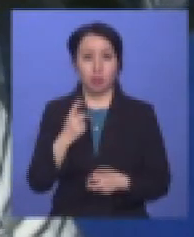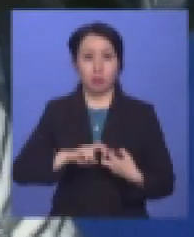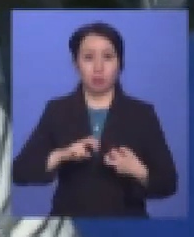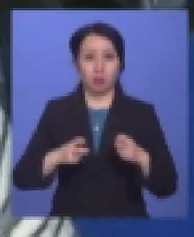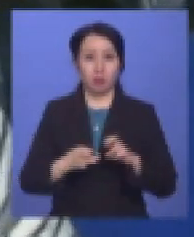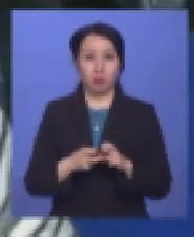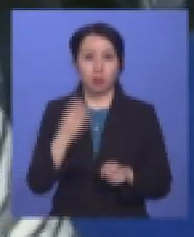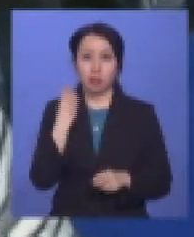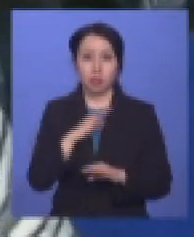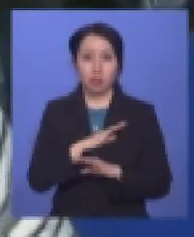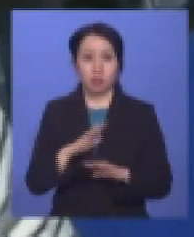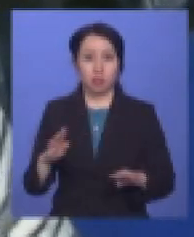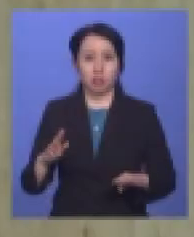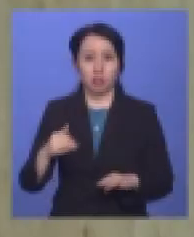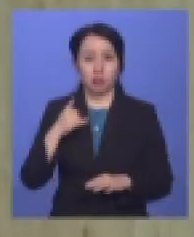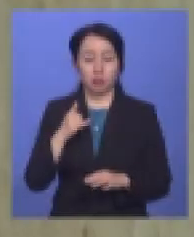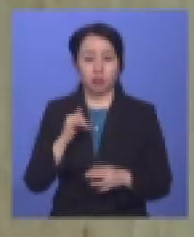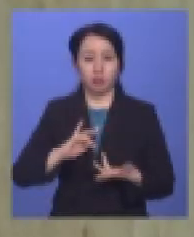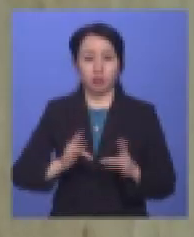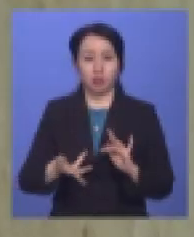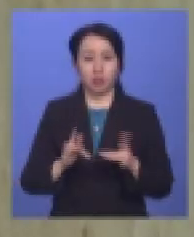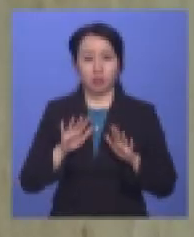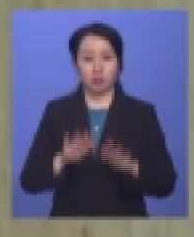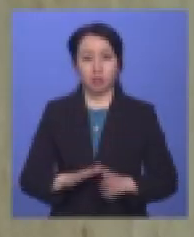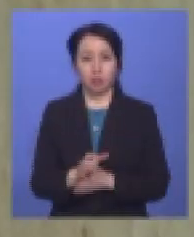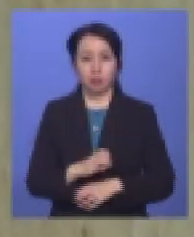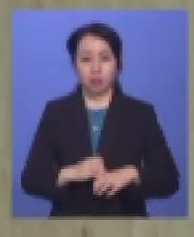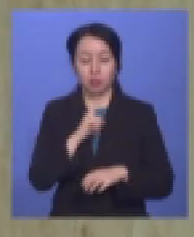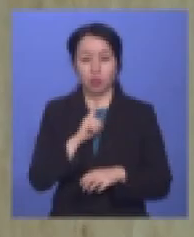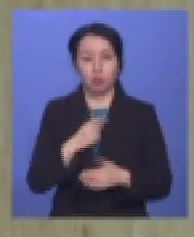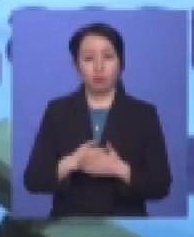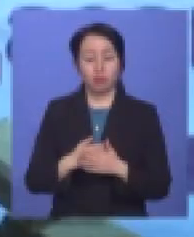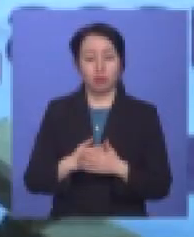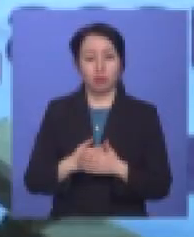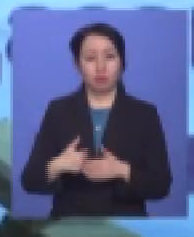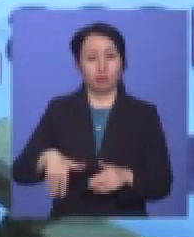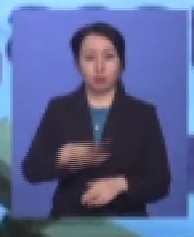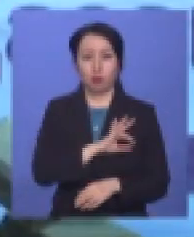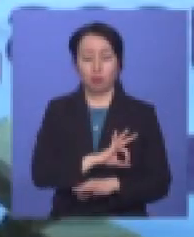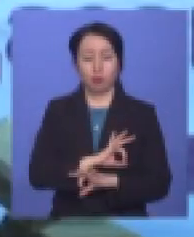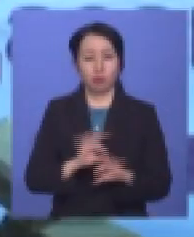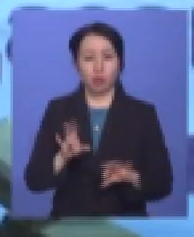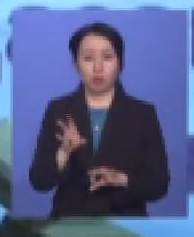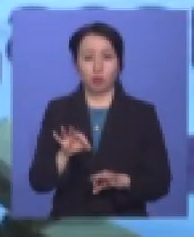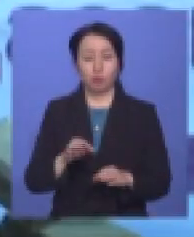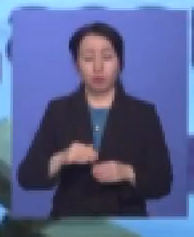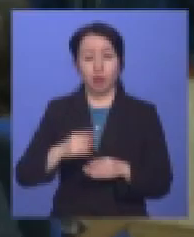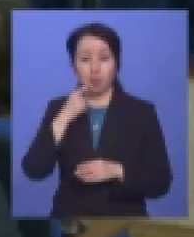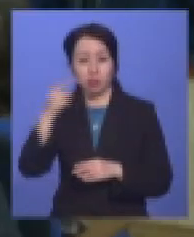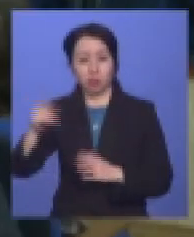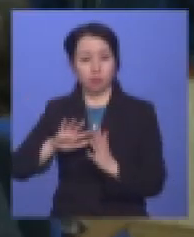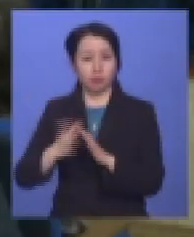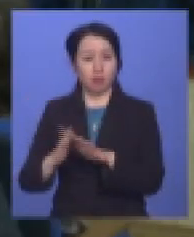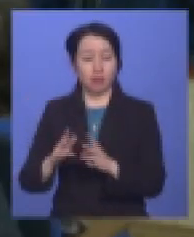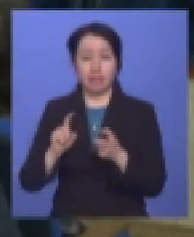это некачественная сотовая связь и отсутствие интернета. Местные жители отмечают, что возле вышки все работает исправно. Но вот на окраинах населенного